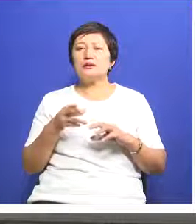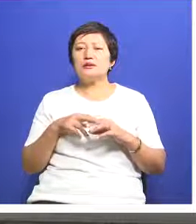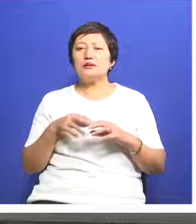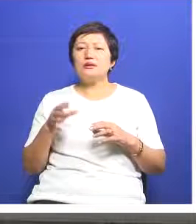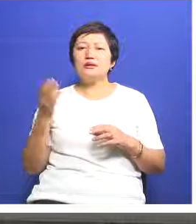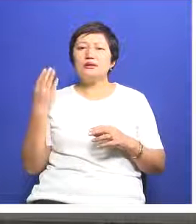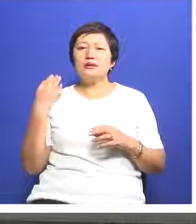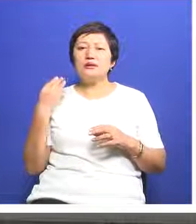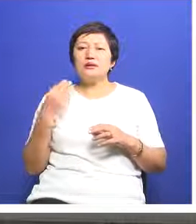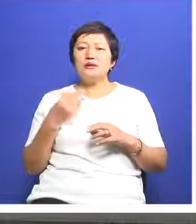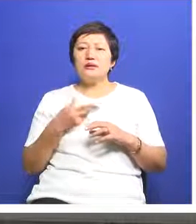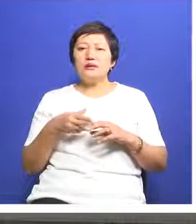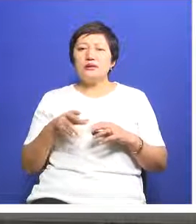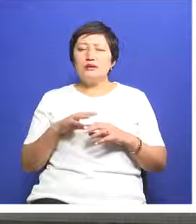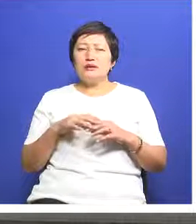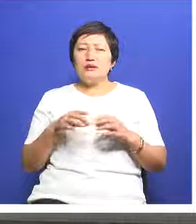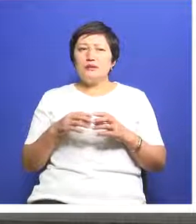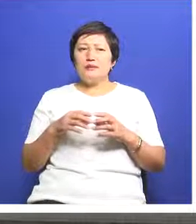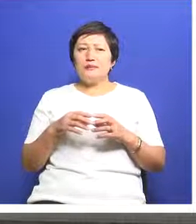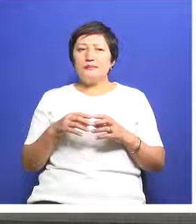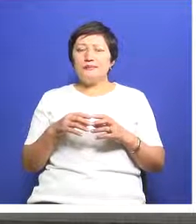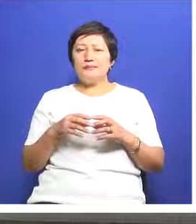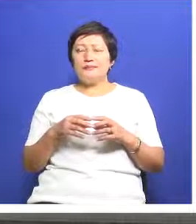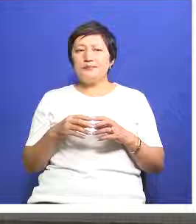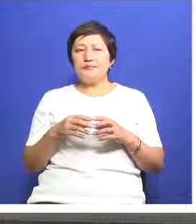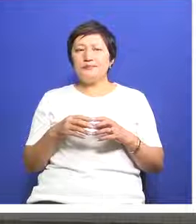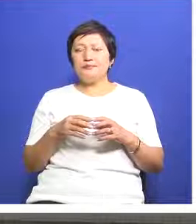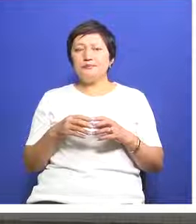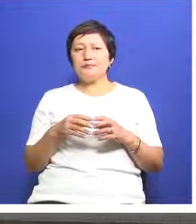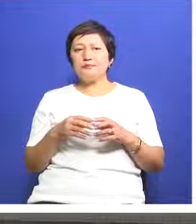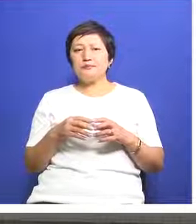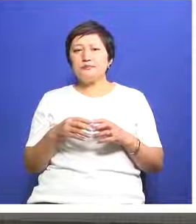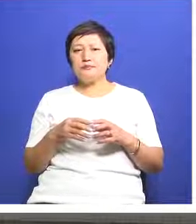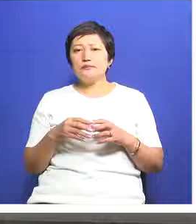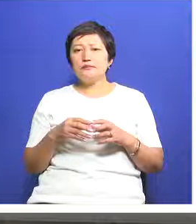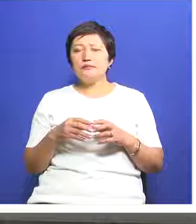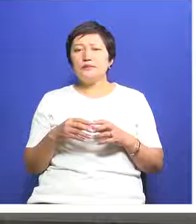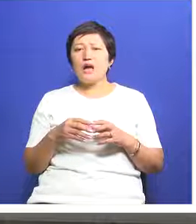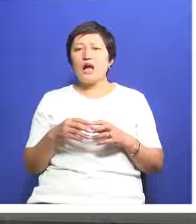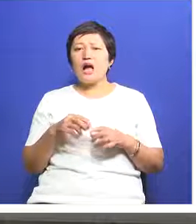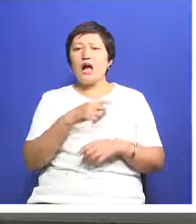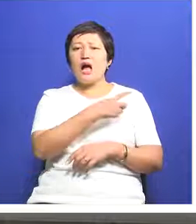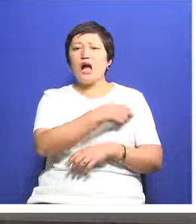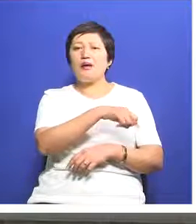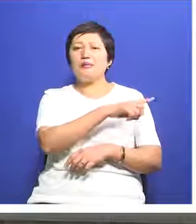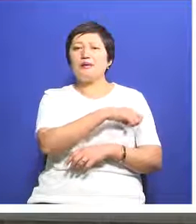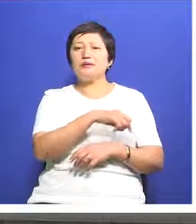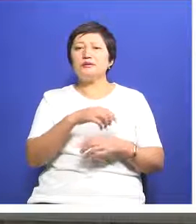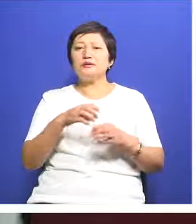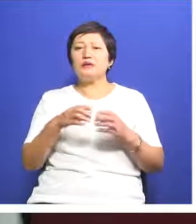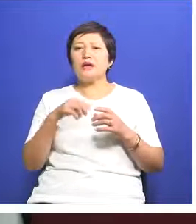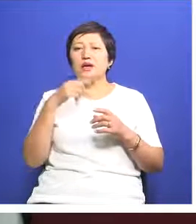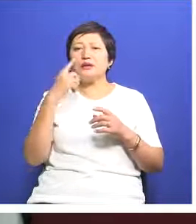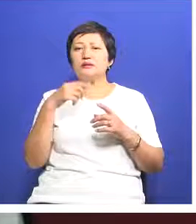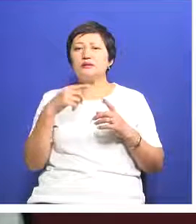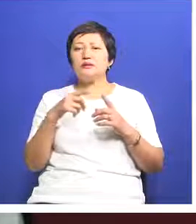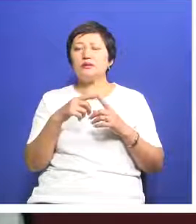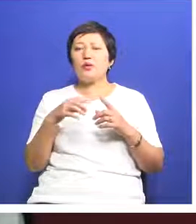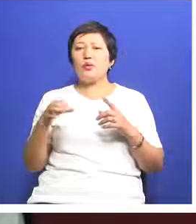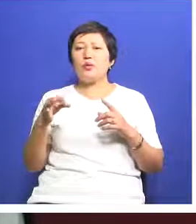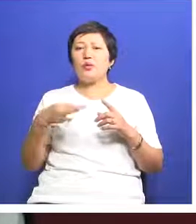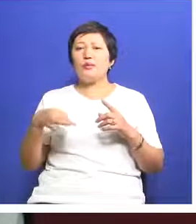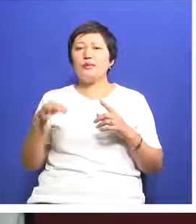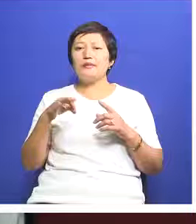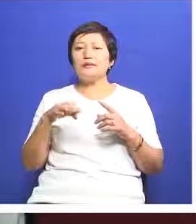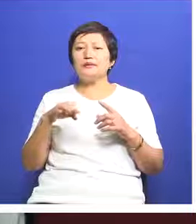Одан кейін мынау жағы амбулатория ескірген жерді біз айттым жаңағы облыстық